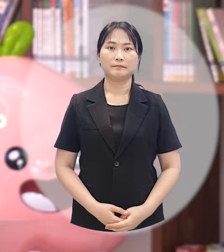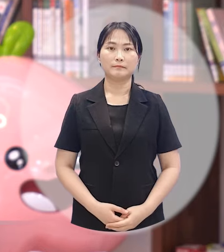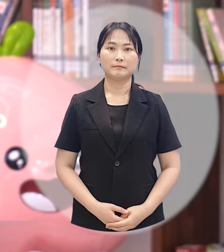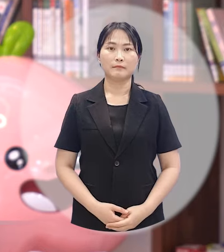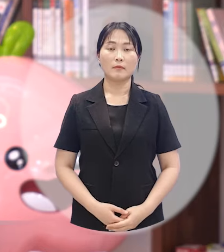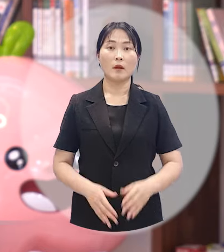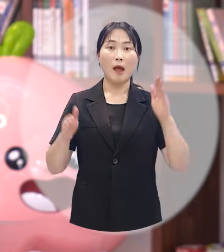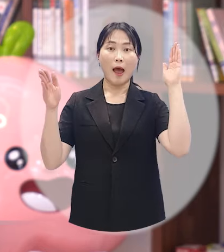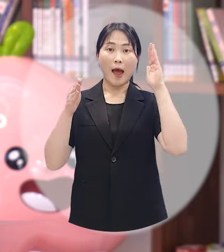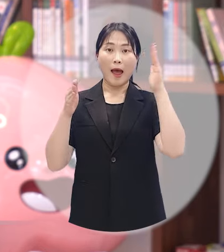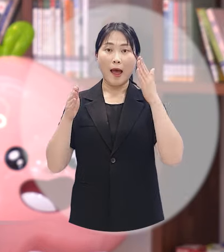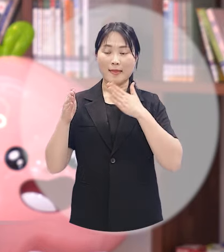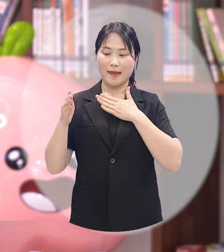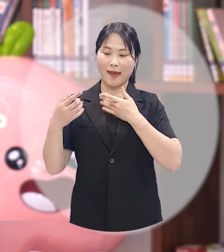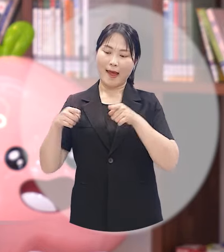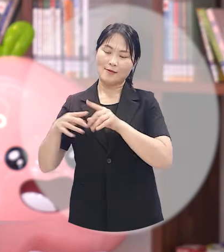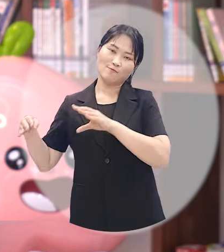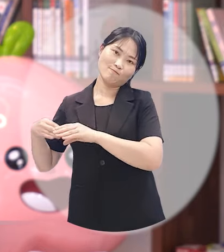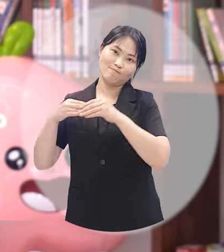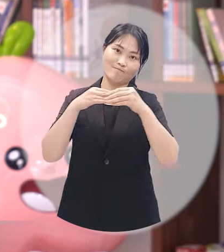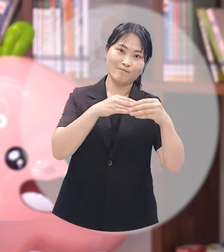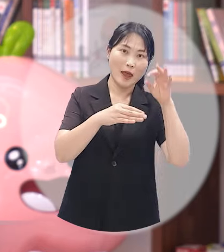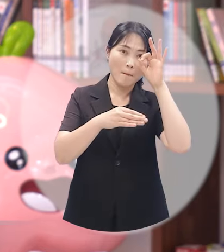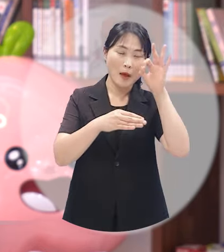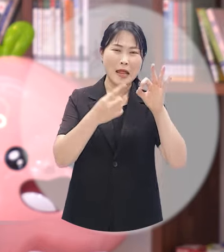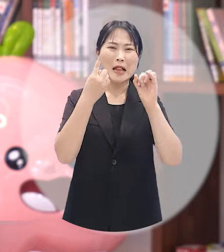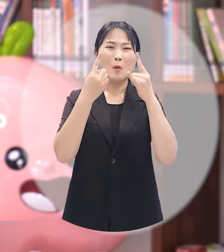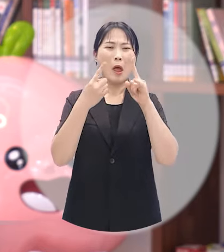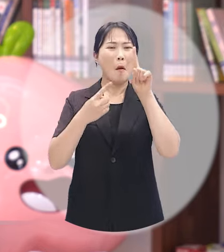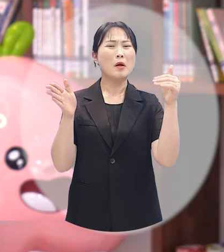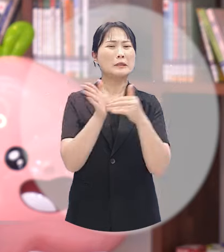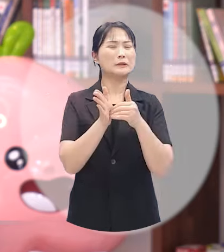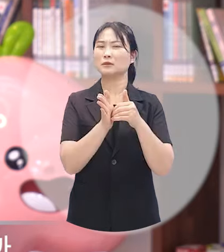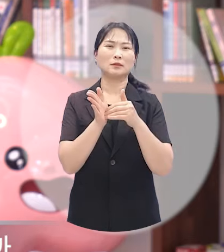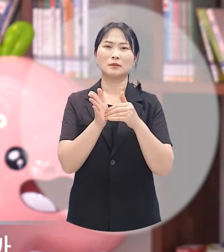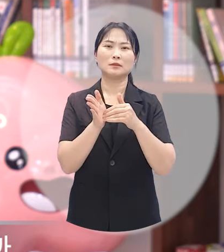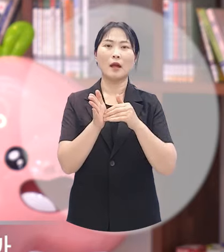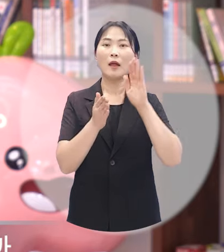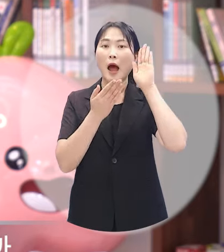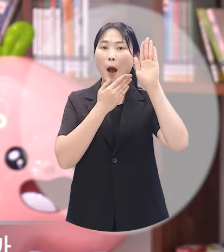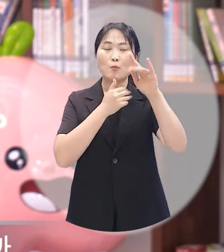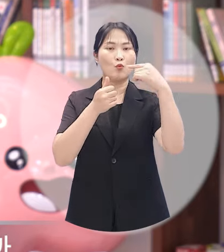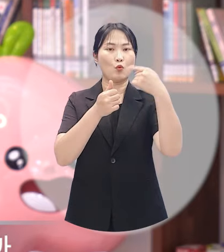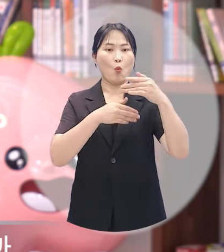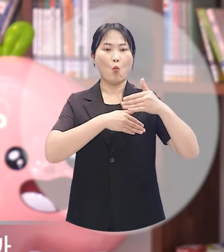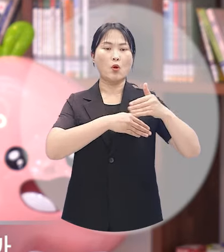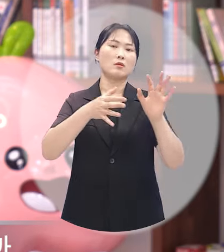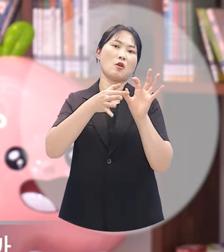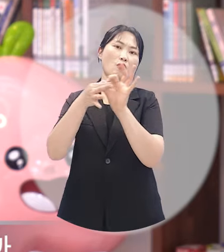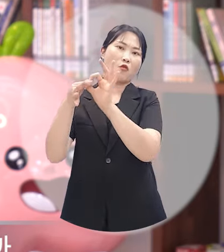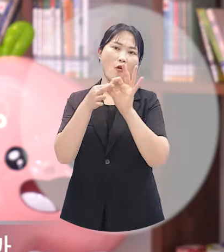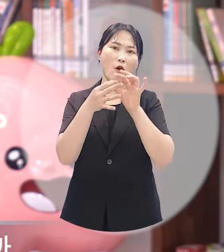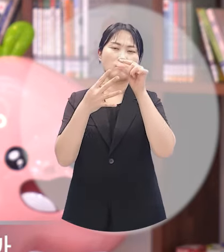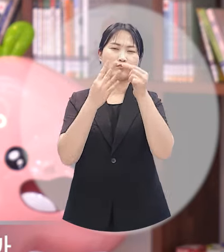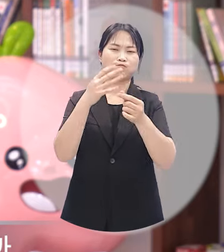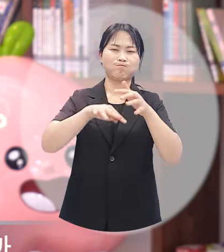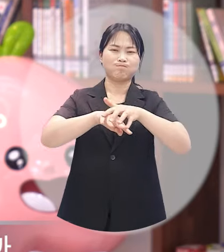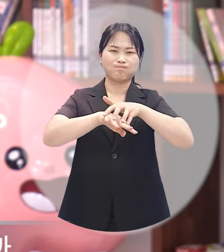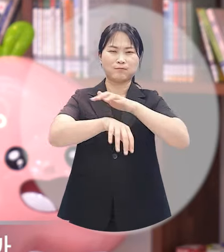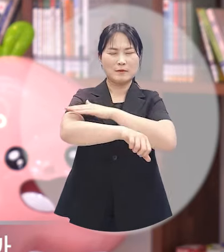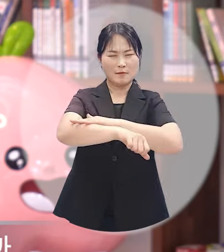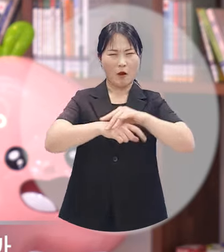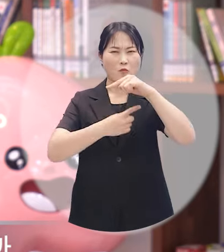학생들을 직접 이렇게 인솔해서 와보니까 일회성 체험이 아닌 교육과정과 연계된 그런 체계적인 프로그램으로